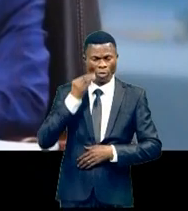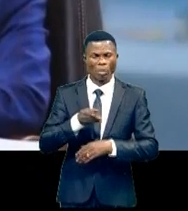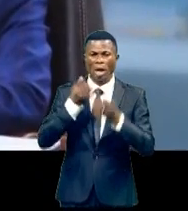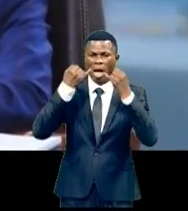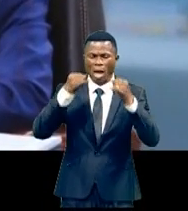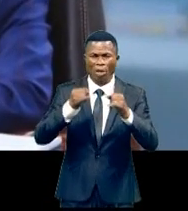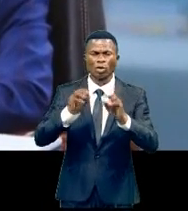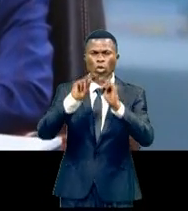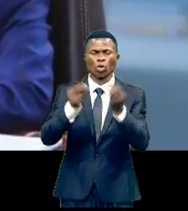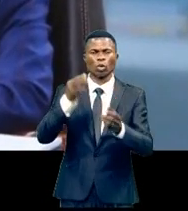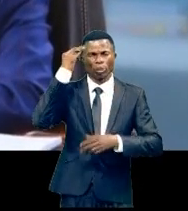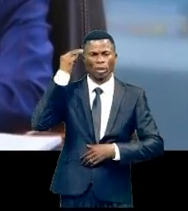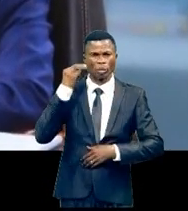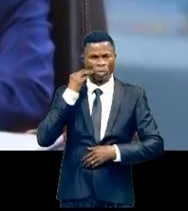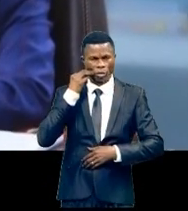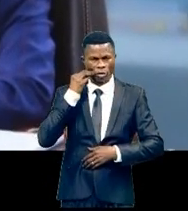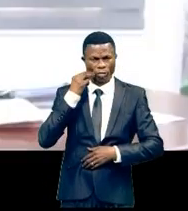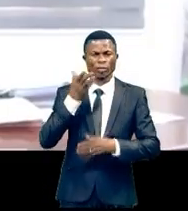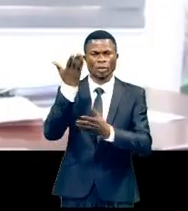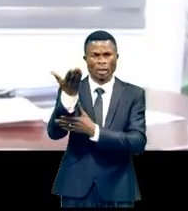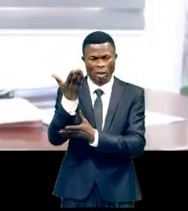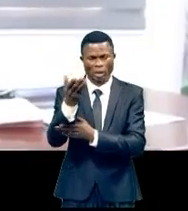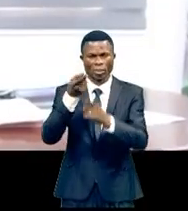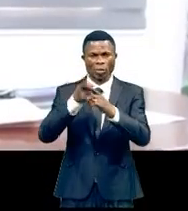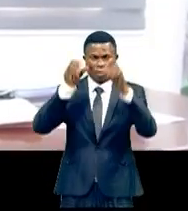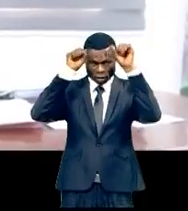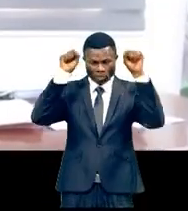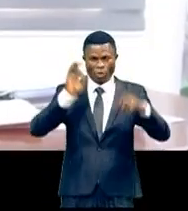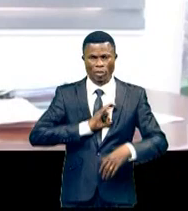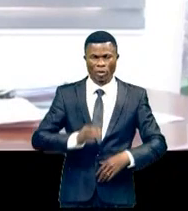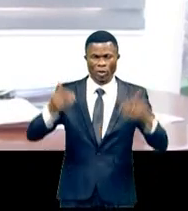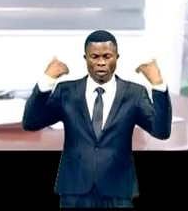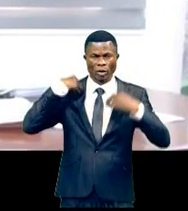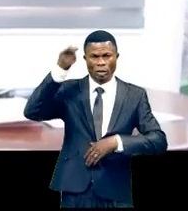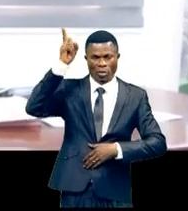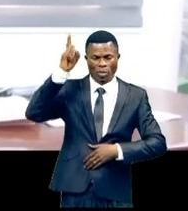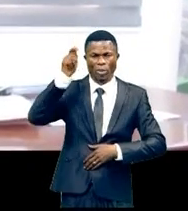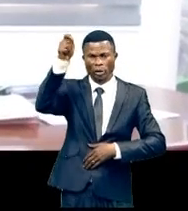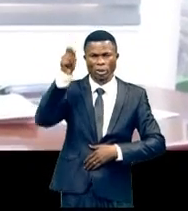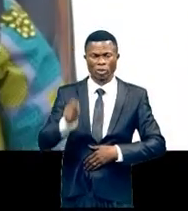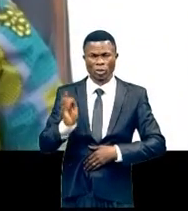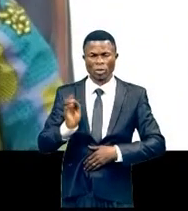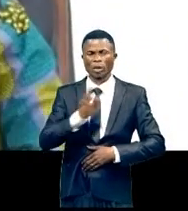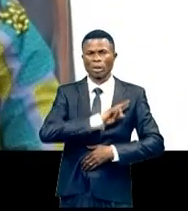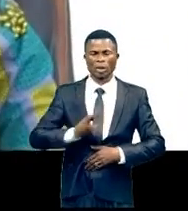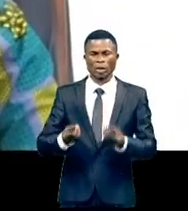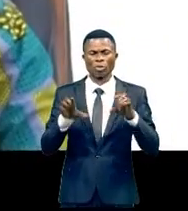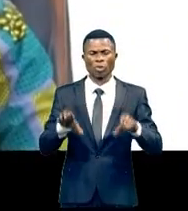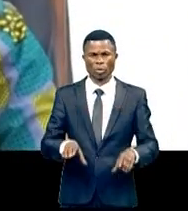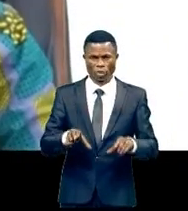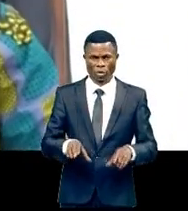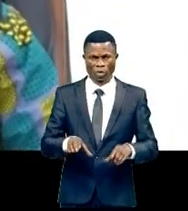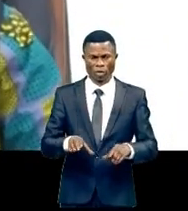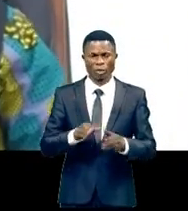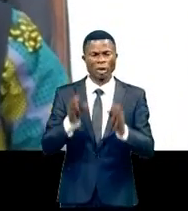Conseil de la tenue à la demande du président de la République, commandant suprême de forces armées de la République démocratique du Congo,